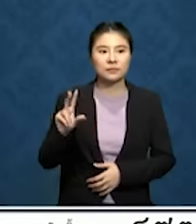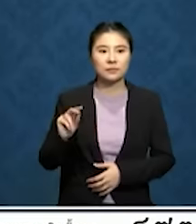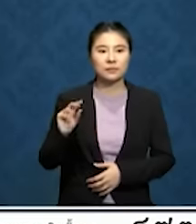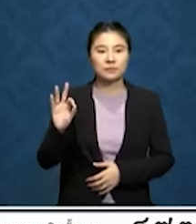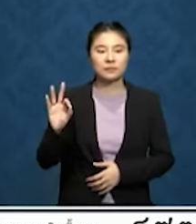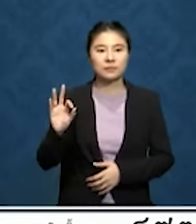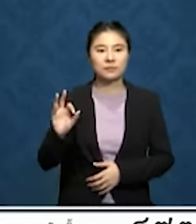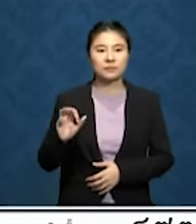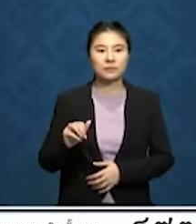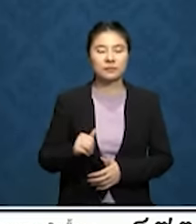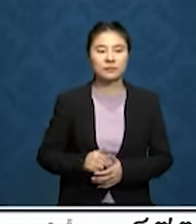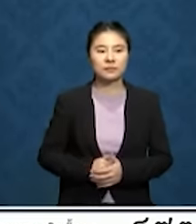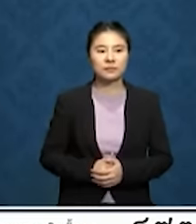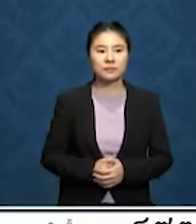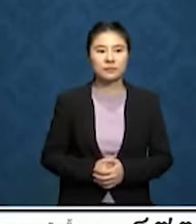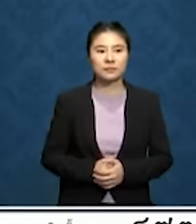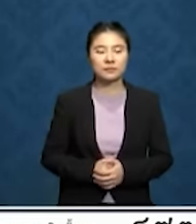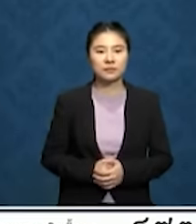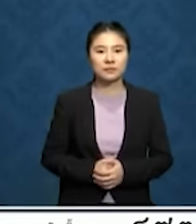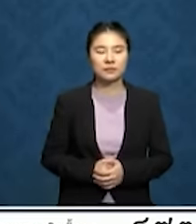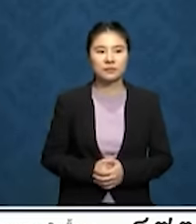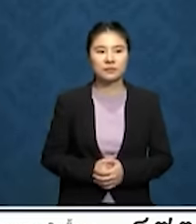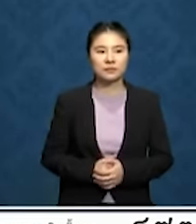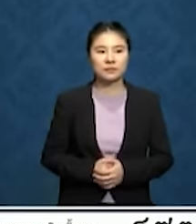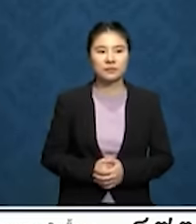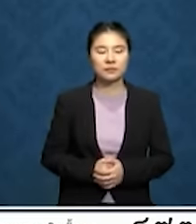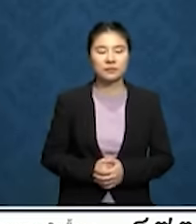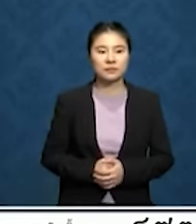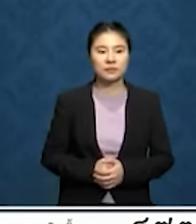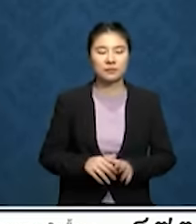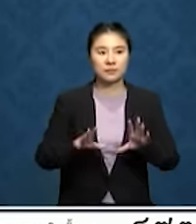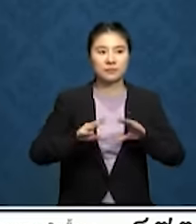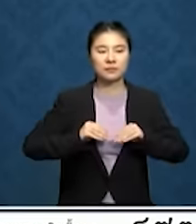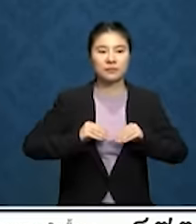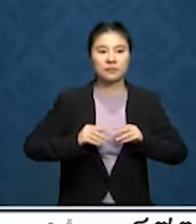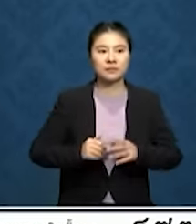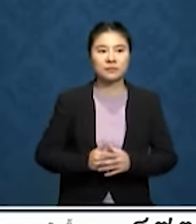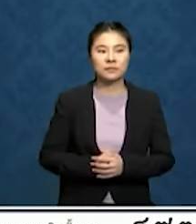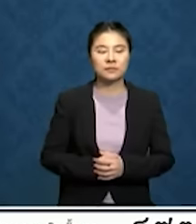239นายพรเทพภูลศรีธนากูล เห็นชอบครับ